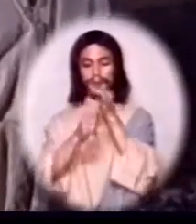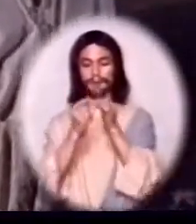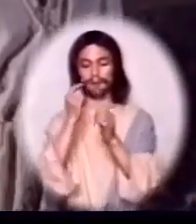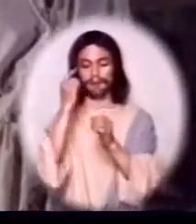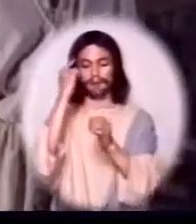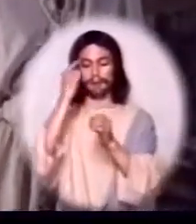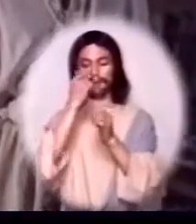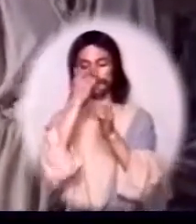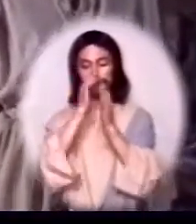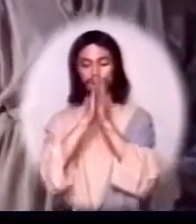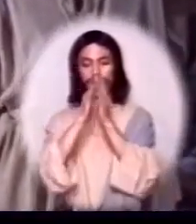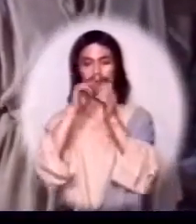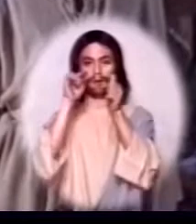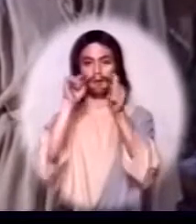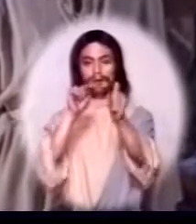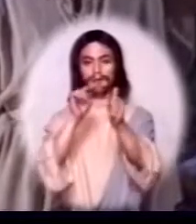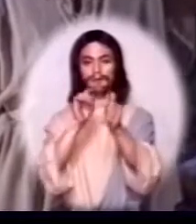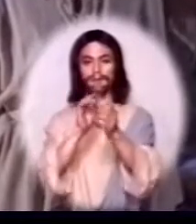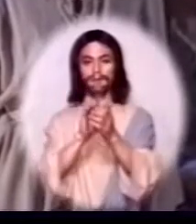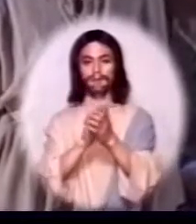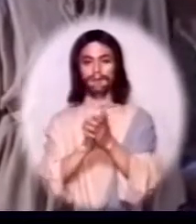시험에 들지 않게 깨어 기도하라.